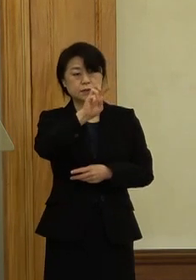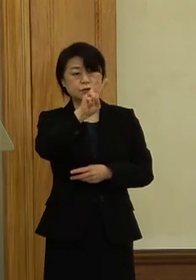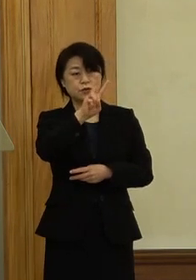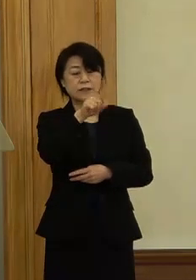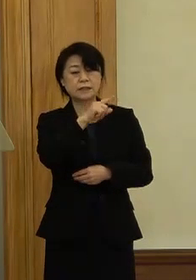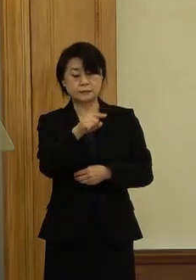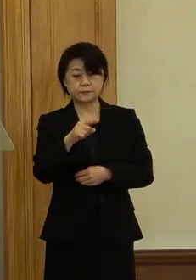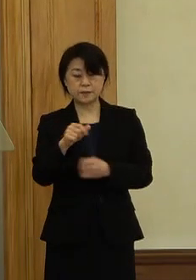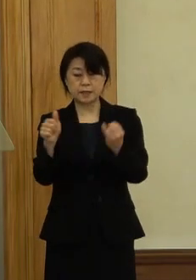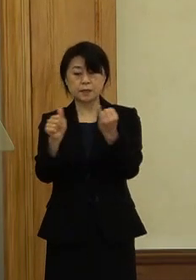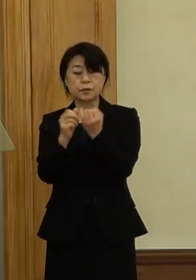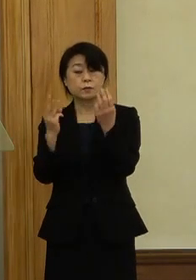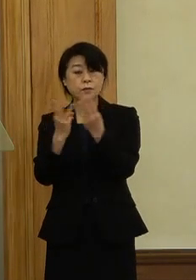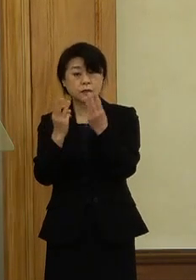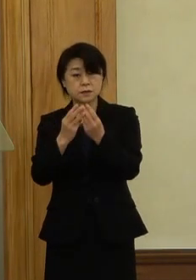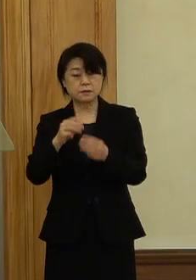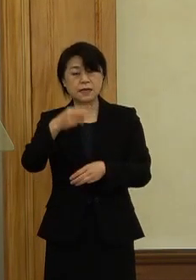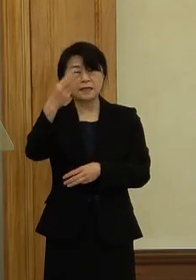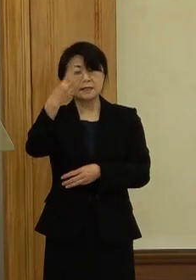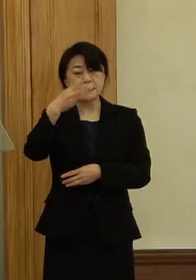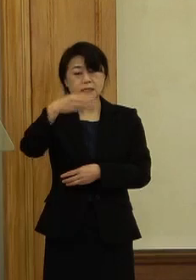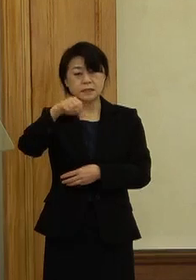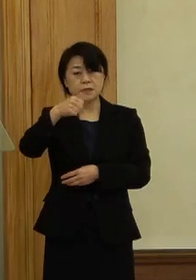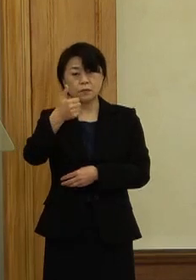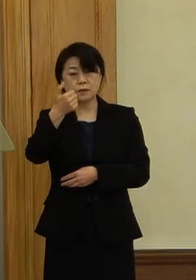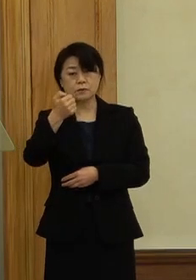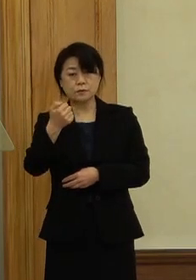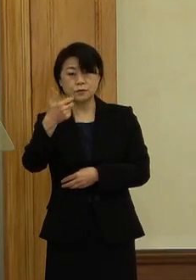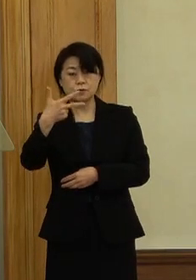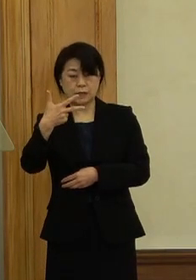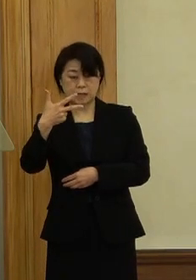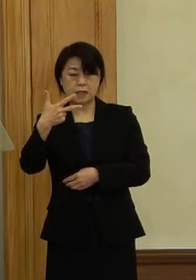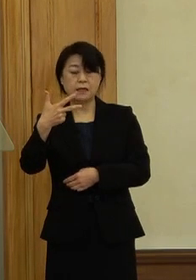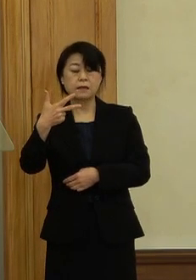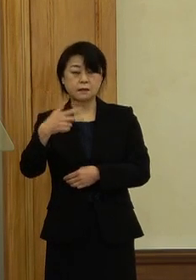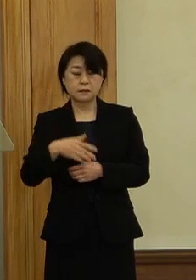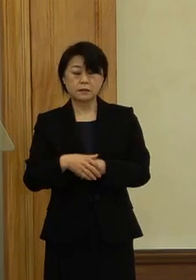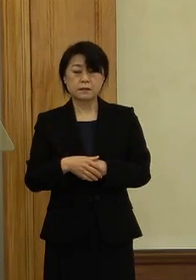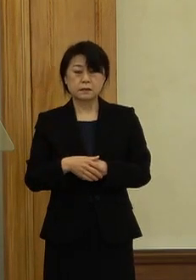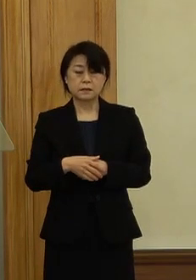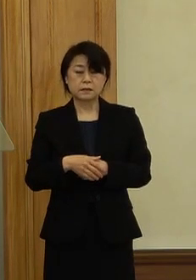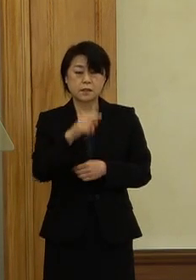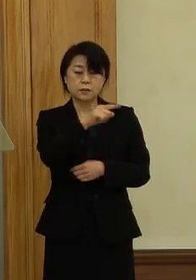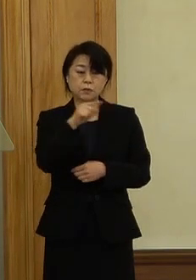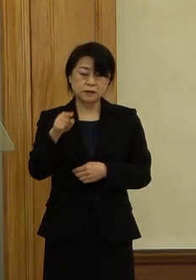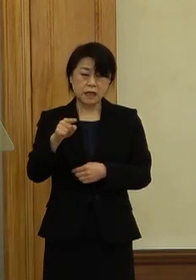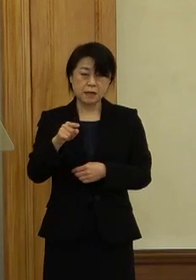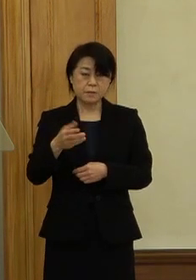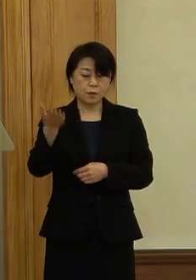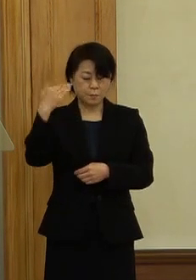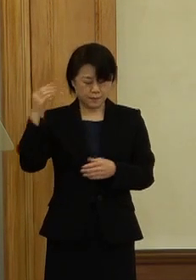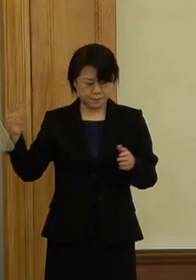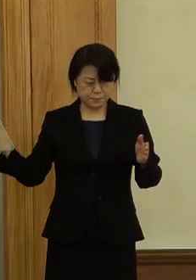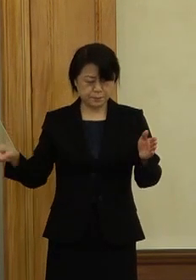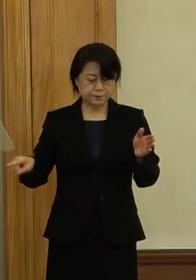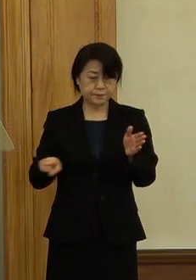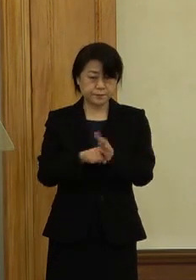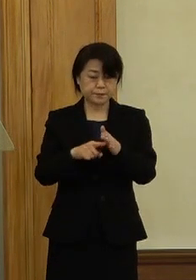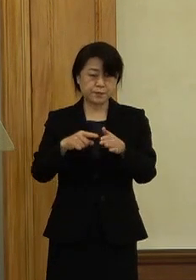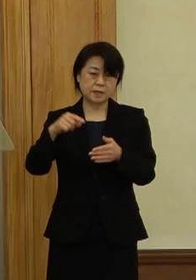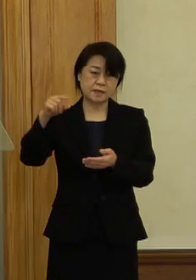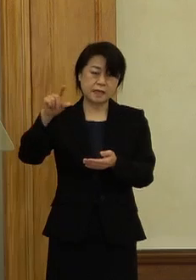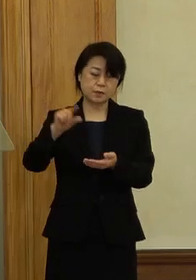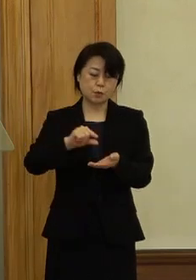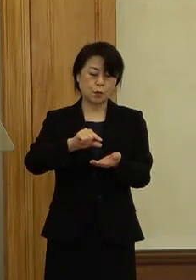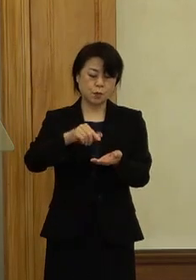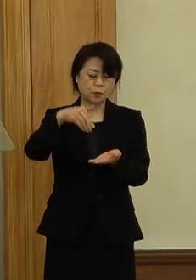6432人、婚姻件数は3557組となりまして、いずれも過去最少となっています。